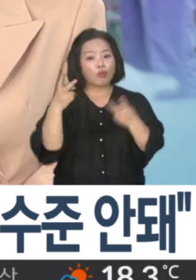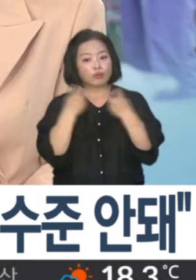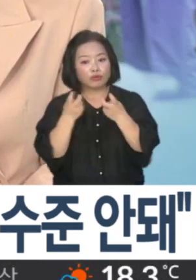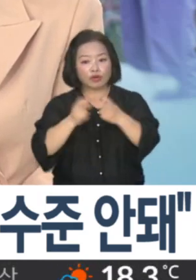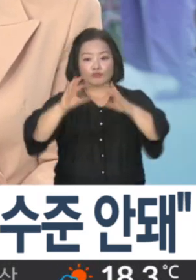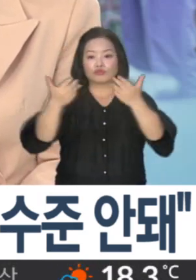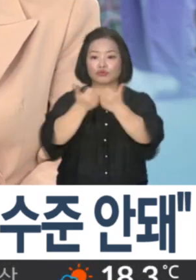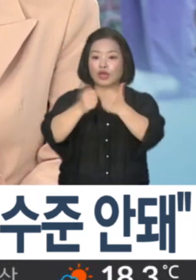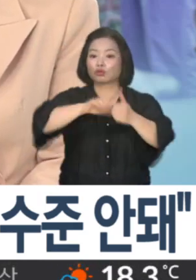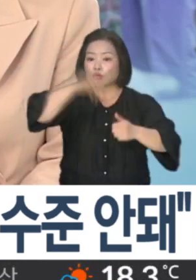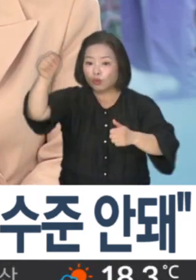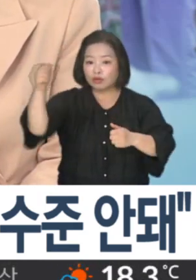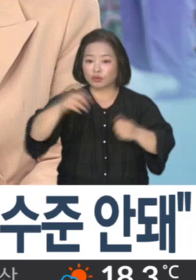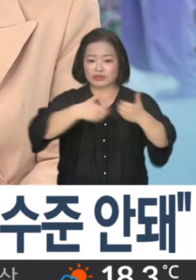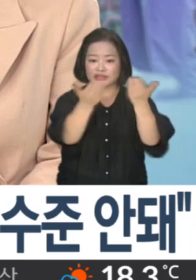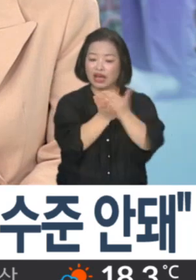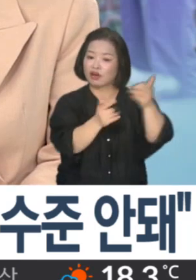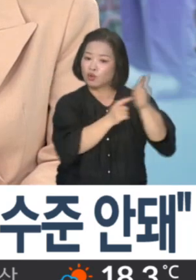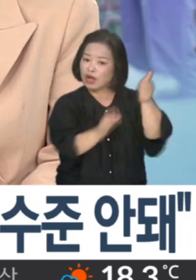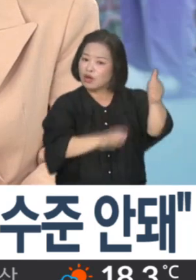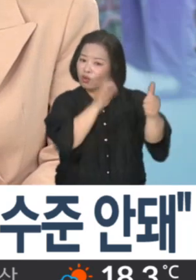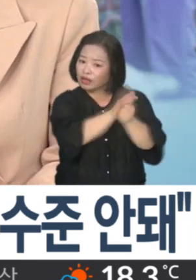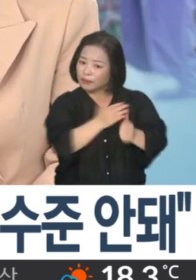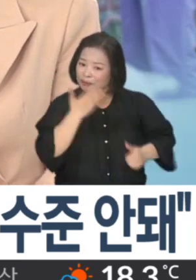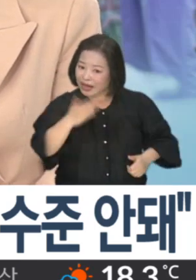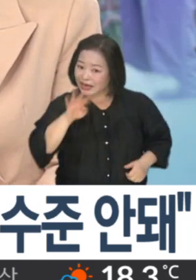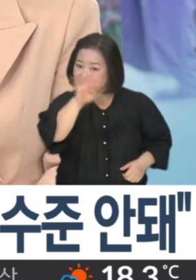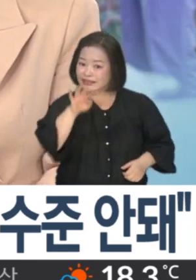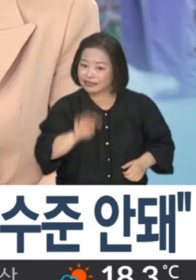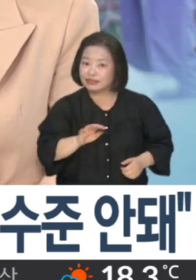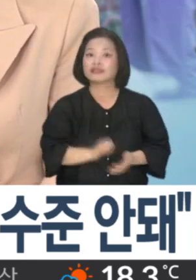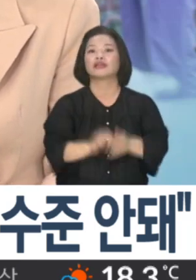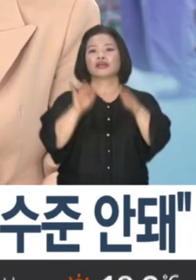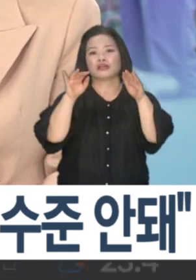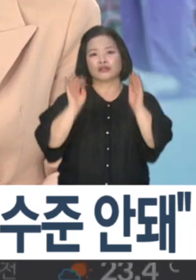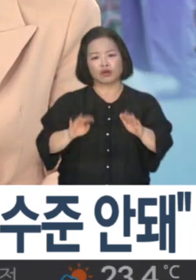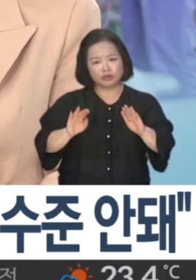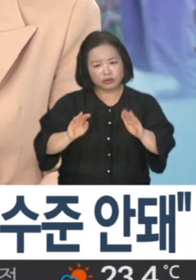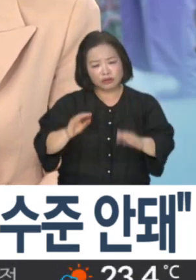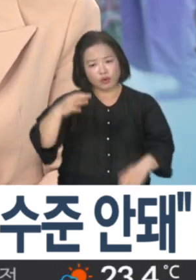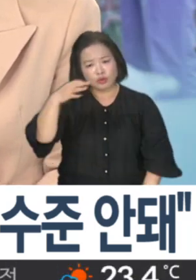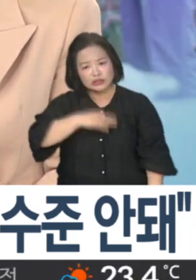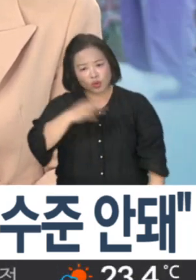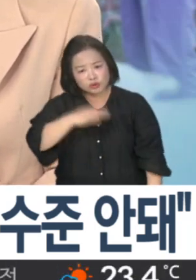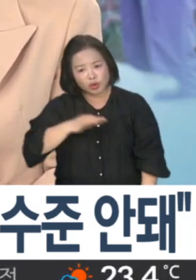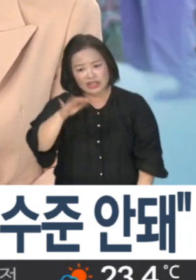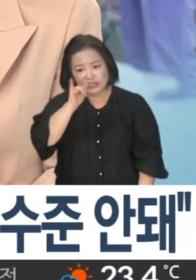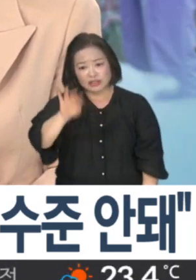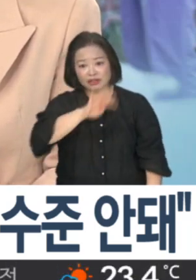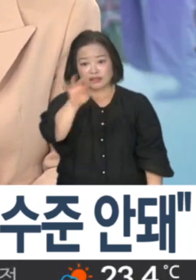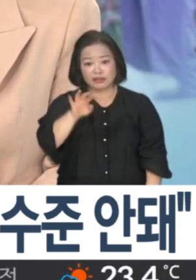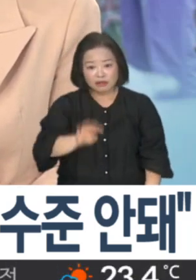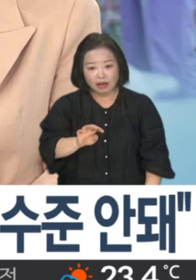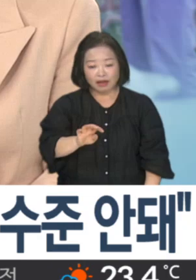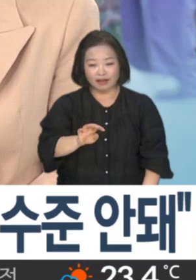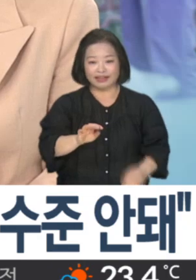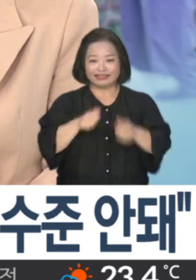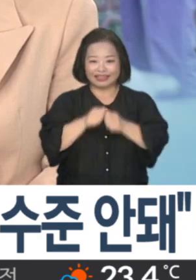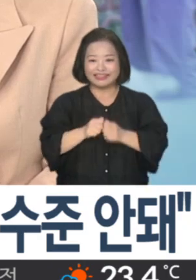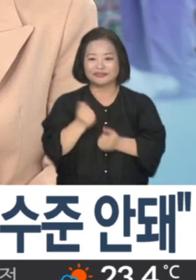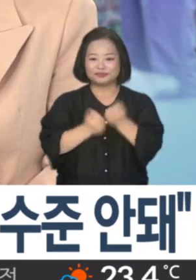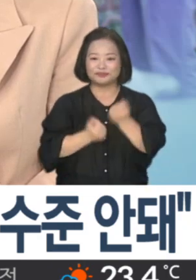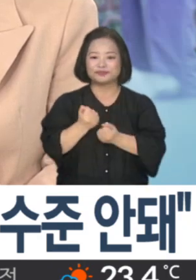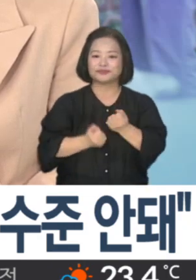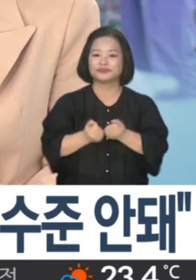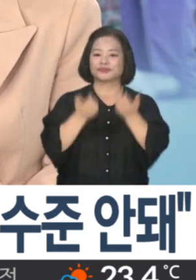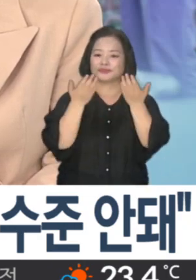통과와 장관 임명까지 여러 관문이 남아있는데요. 무엇보다 실효성이 관건일 텐데 어떤 접근이 필요한지 김민혜